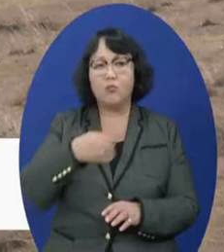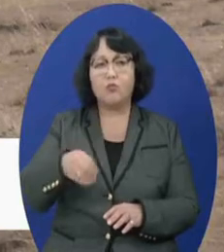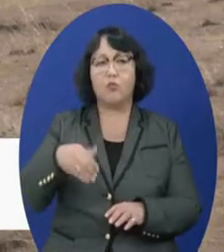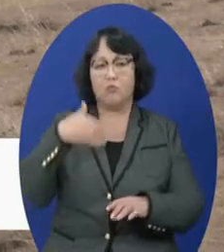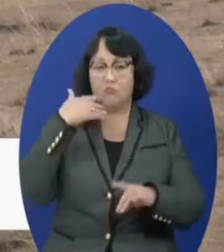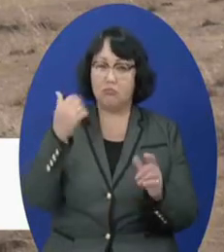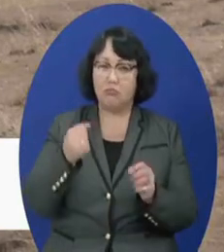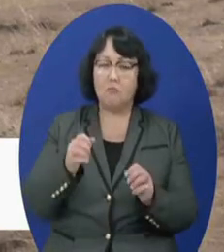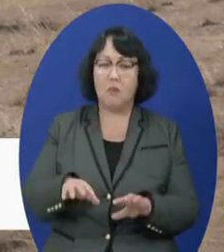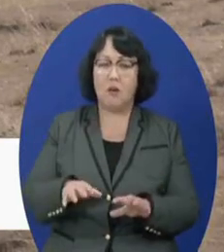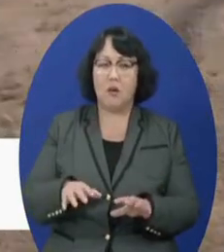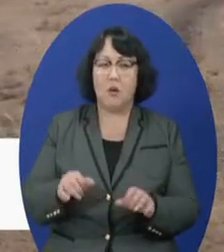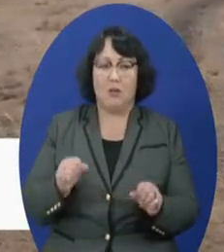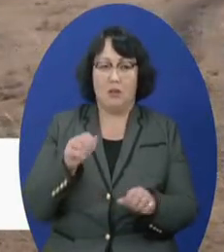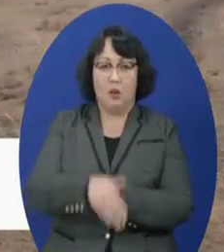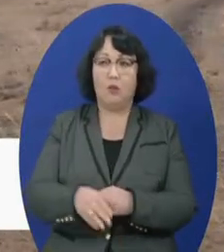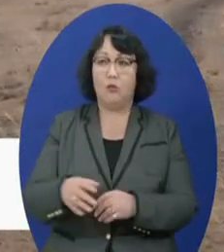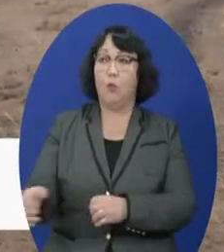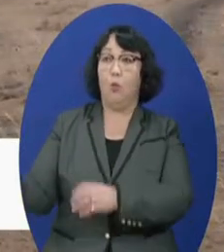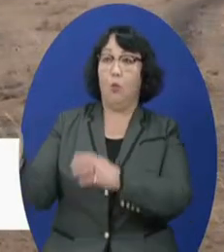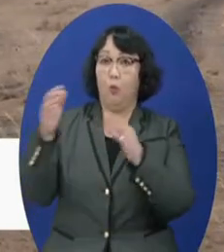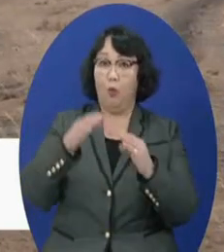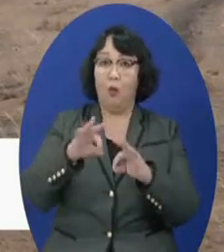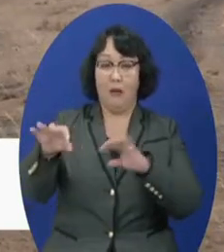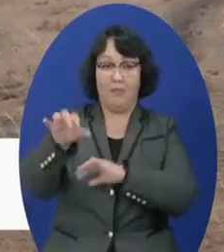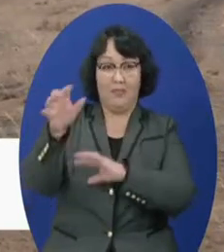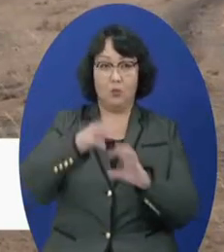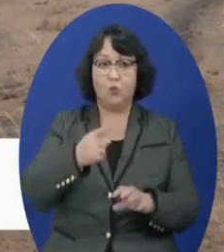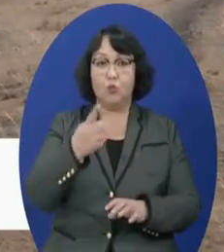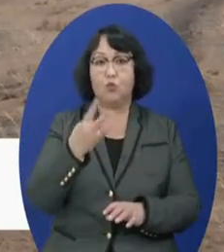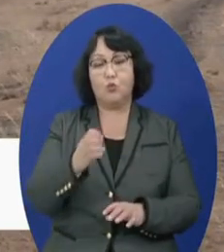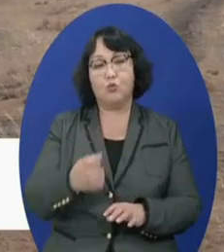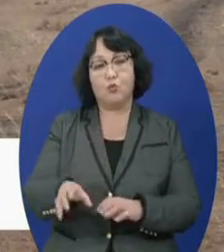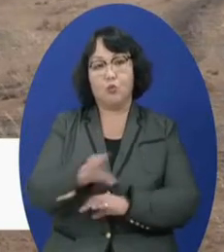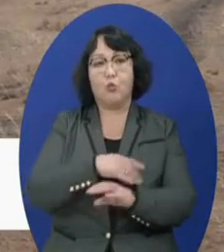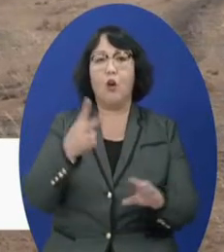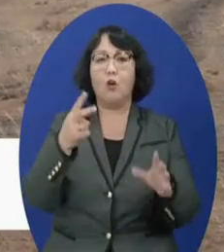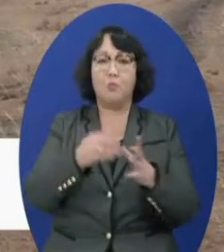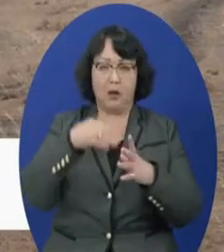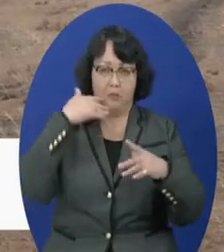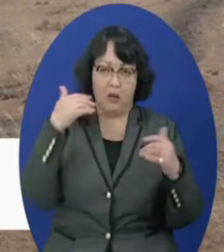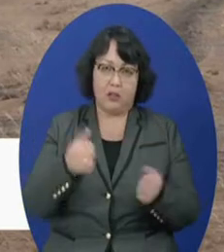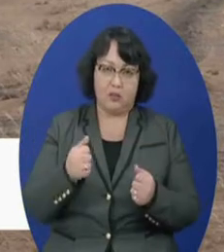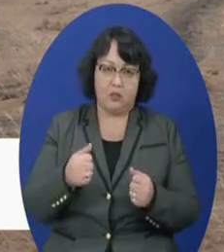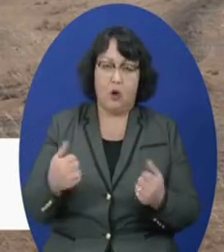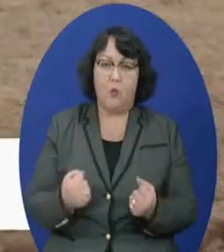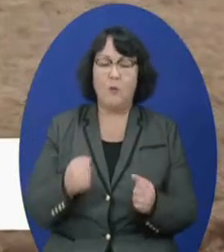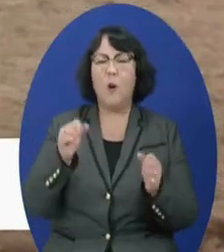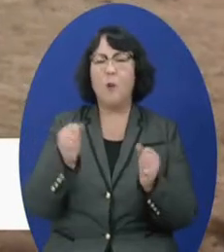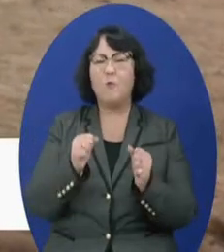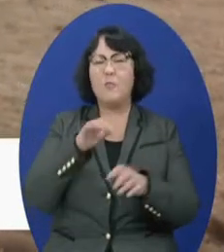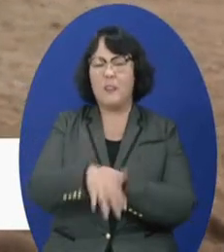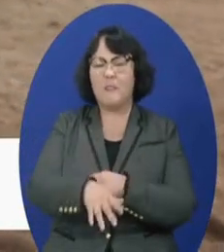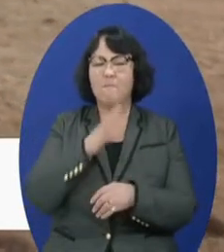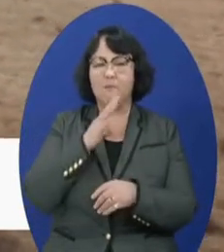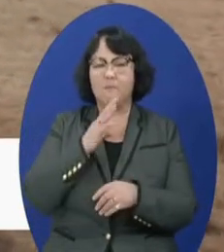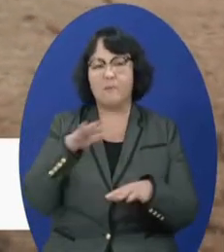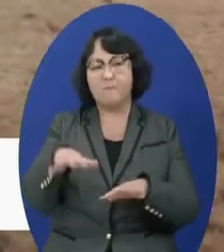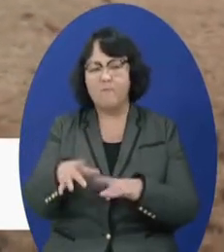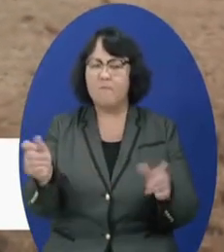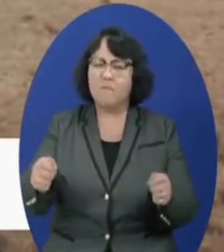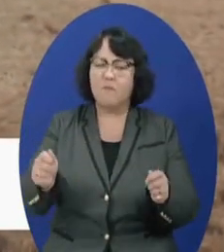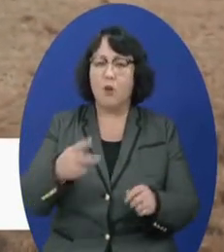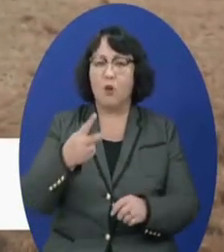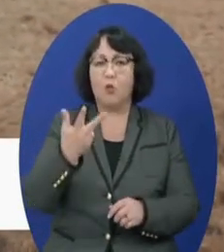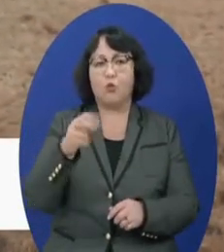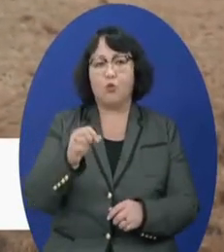отроор 15 аймгийн 140 гаруй суманд 2000 орчим малчин өвөлжиж байгаа юм а. Отроор яваа малчтдаа 230